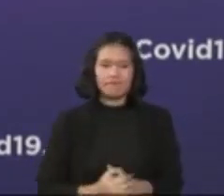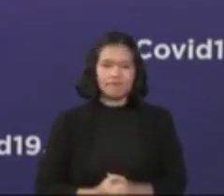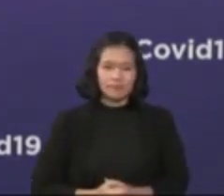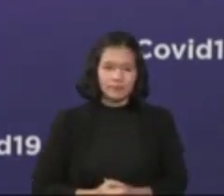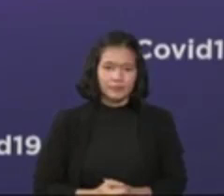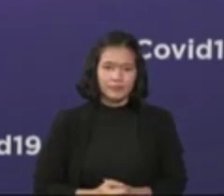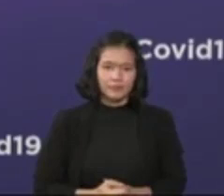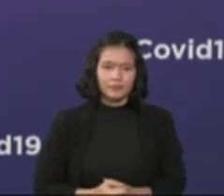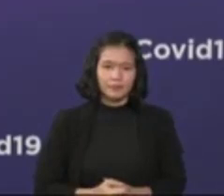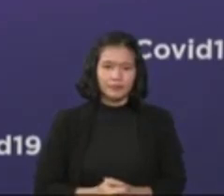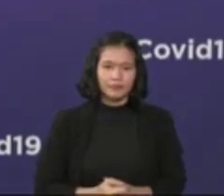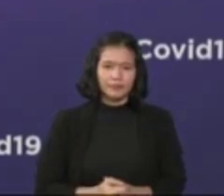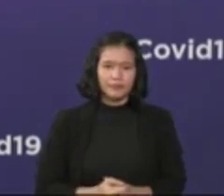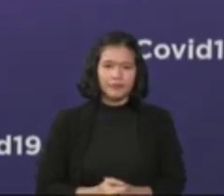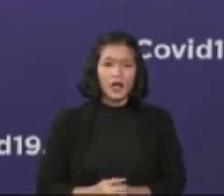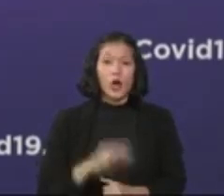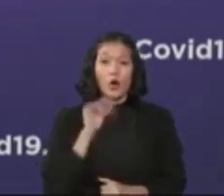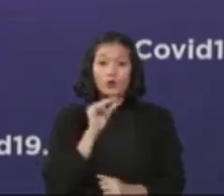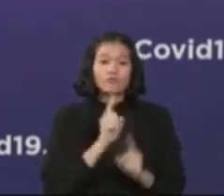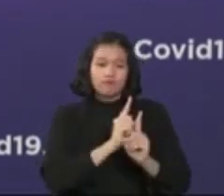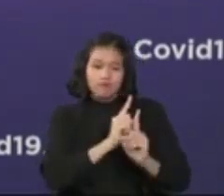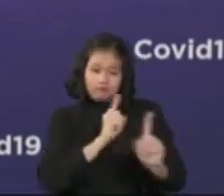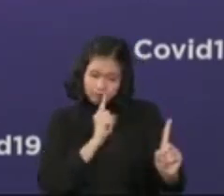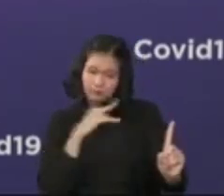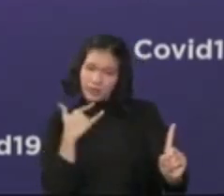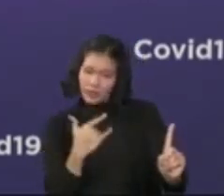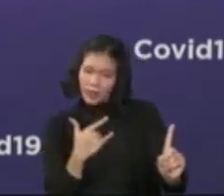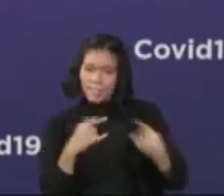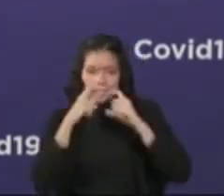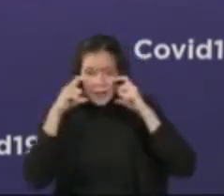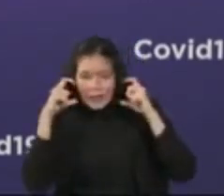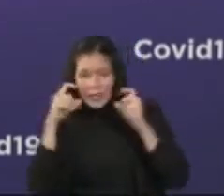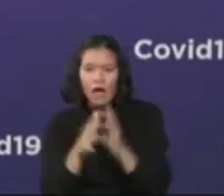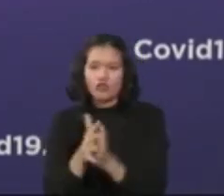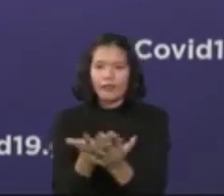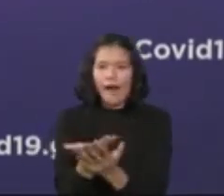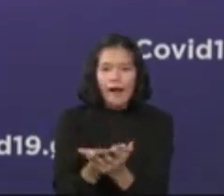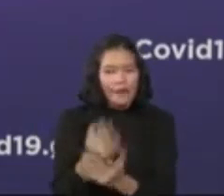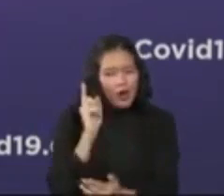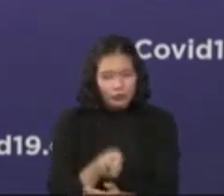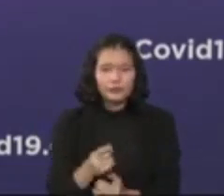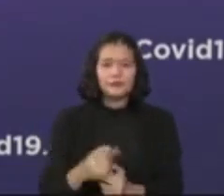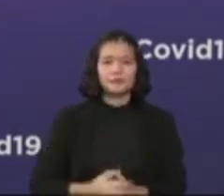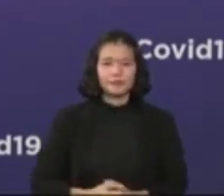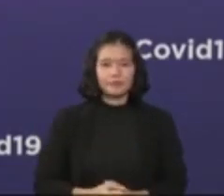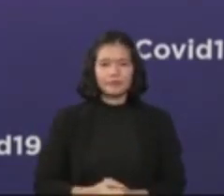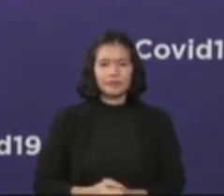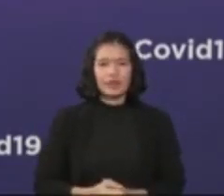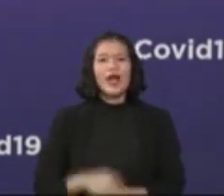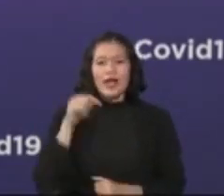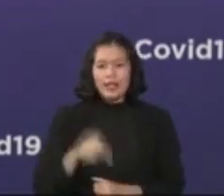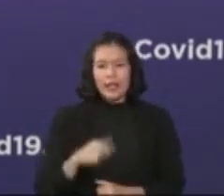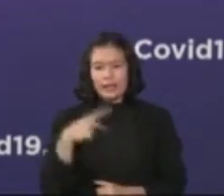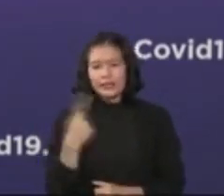benar protokol kesehatan untuk menjaga jarak, menggunakan masker, dan mencuci tangan. Saudara-saudara, ini yang harus